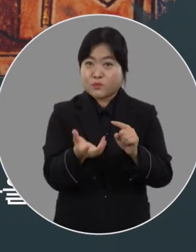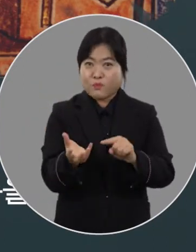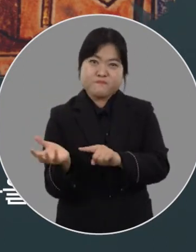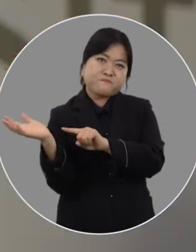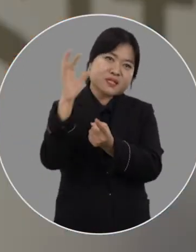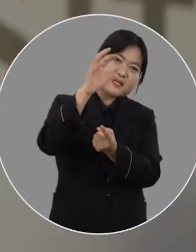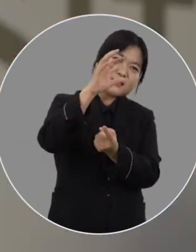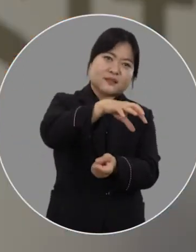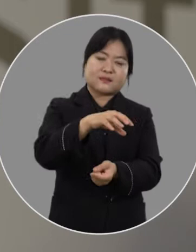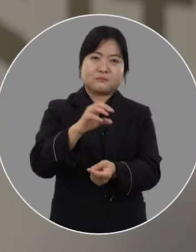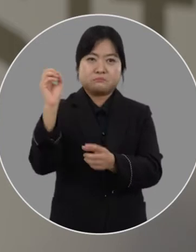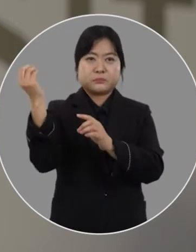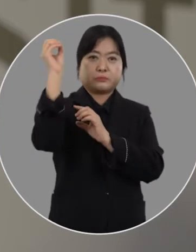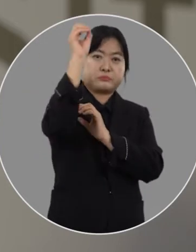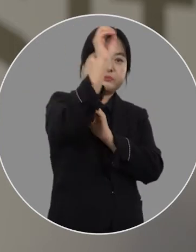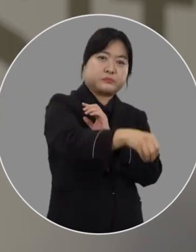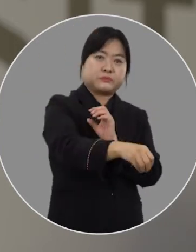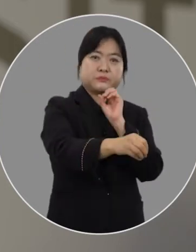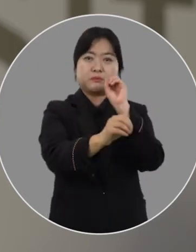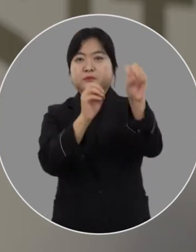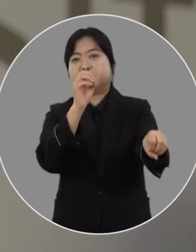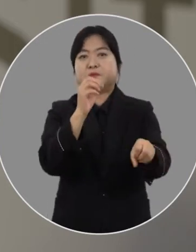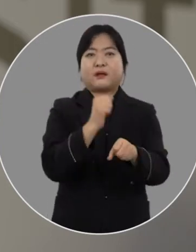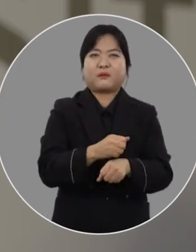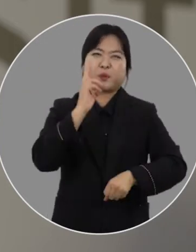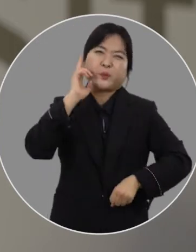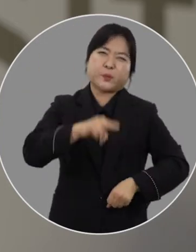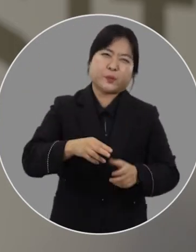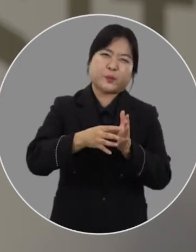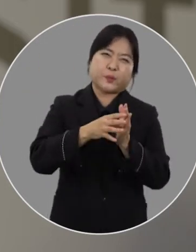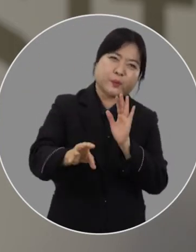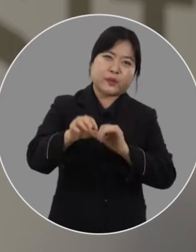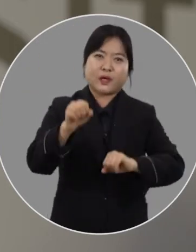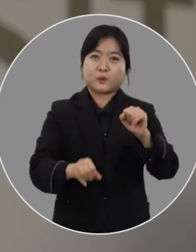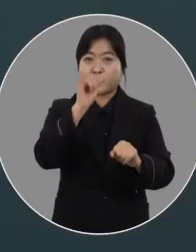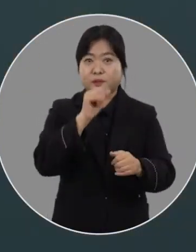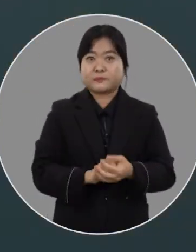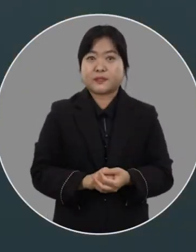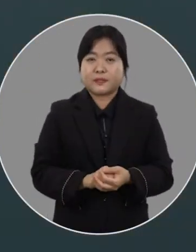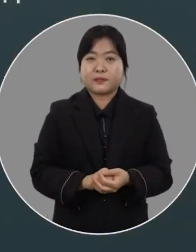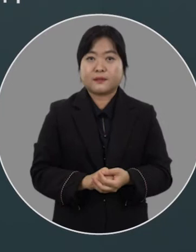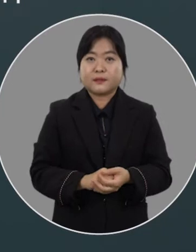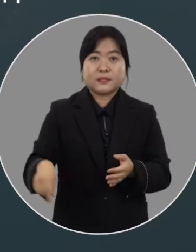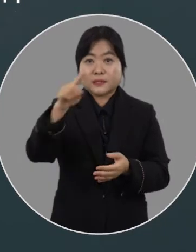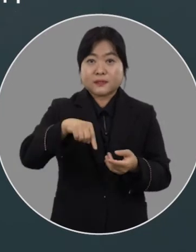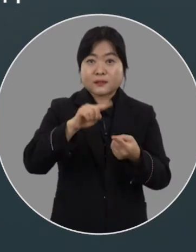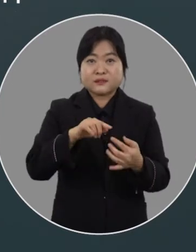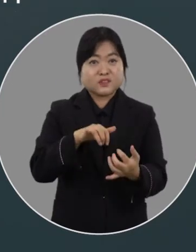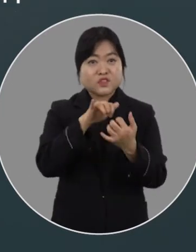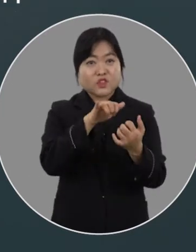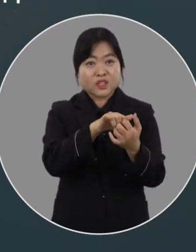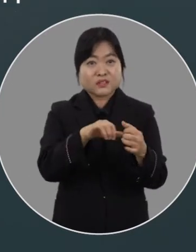던져 넣으면서 두려움을 불러일으키기 위한 잔혹한 행위까지 저질렀습니다. 이러한 것은